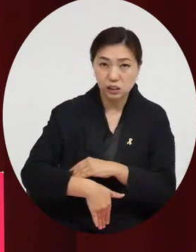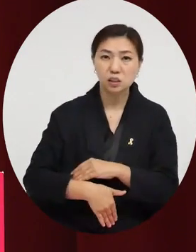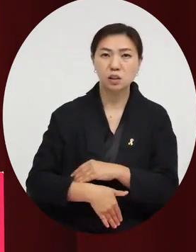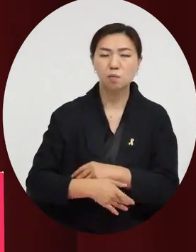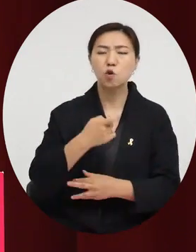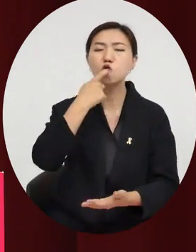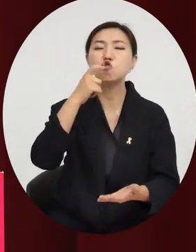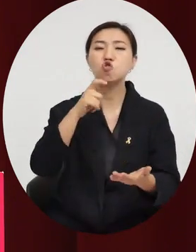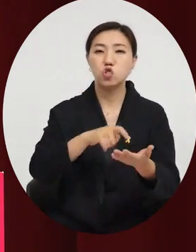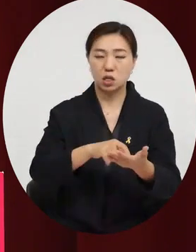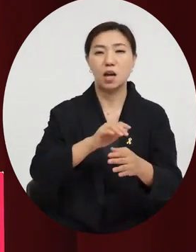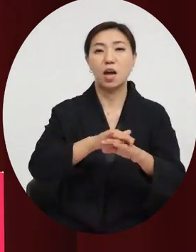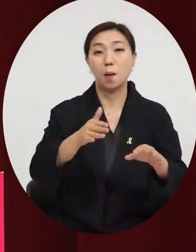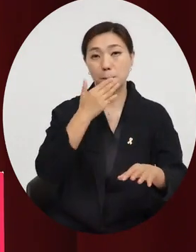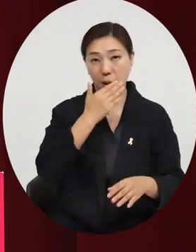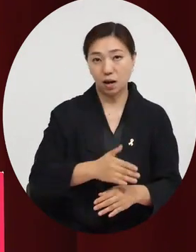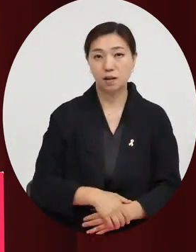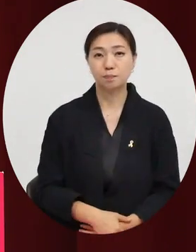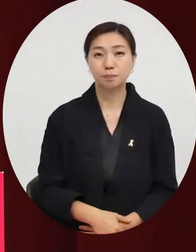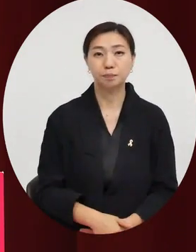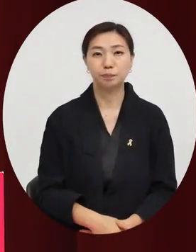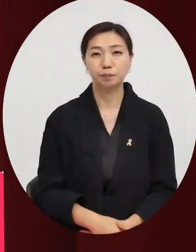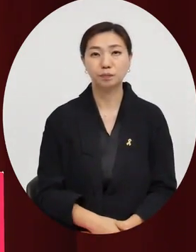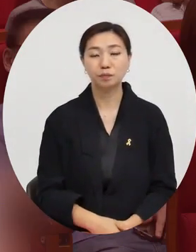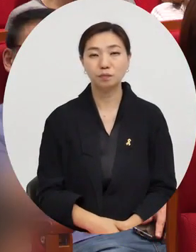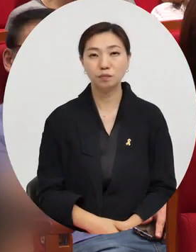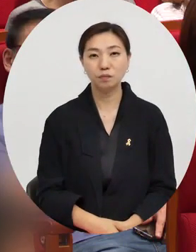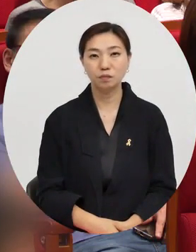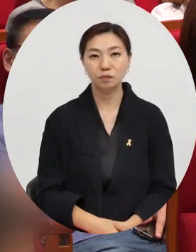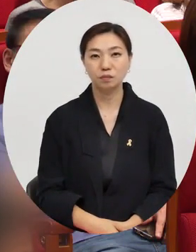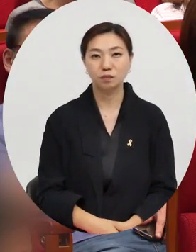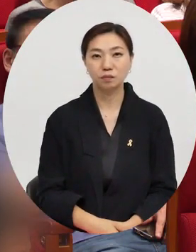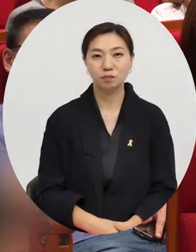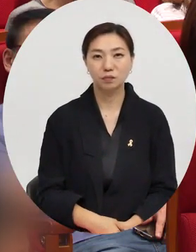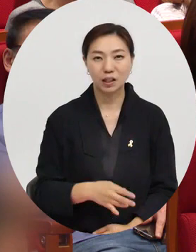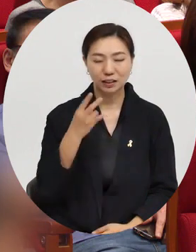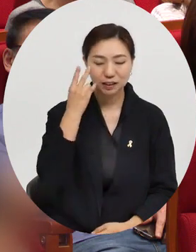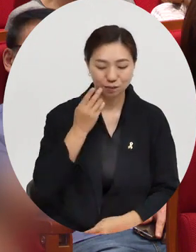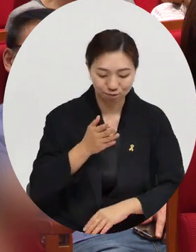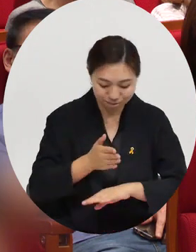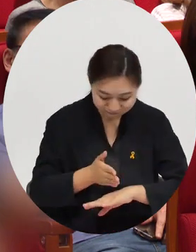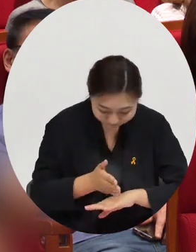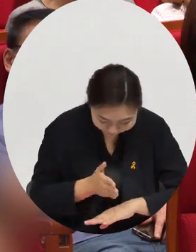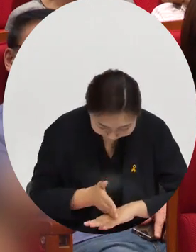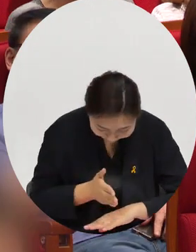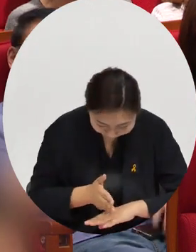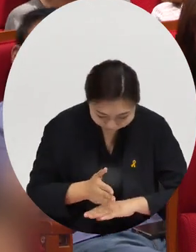나가면 쉽게 할수 있어요. 예, 감사합니다.